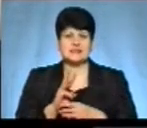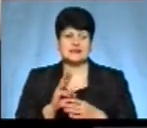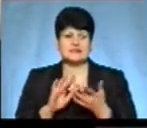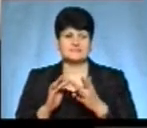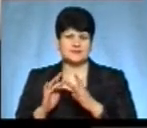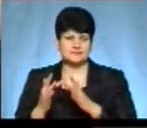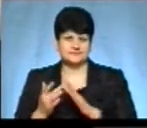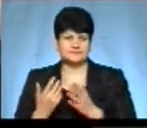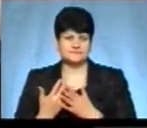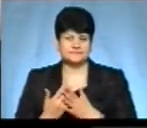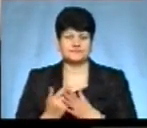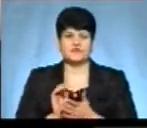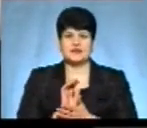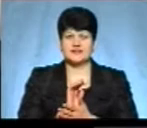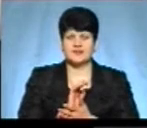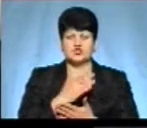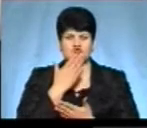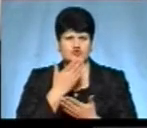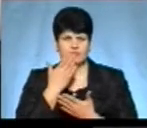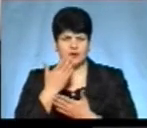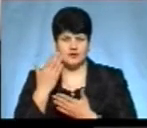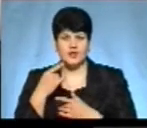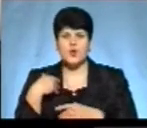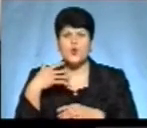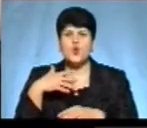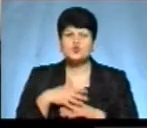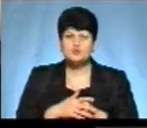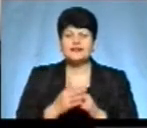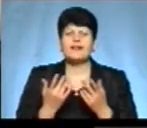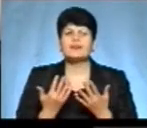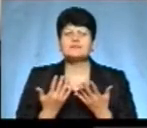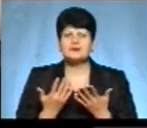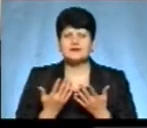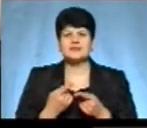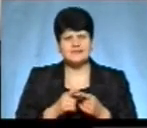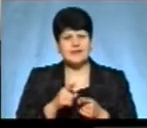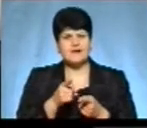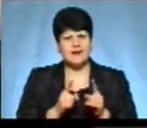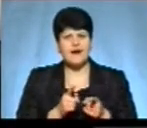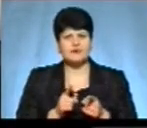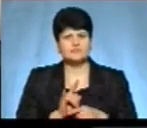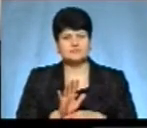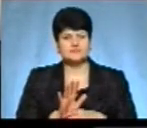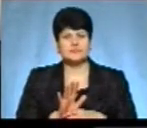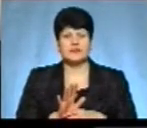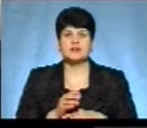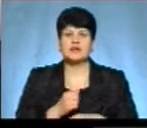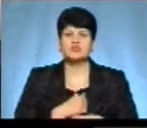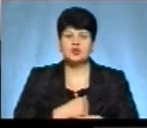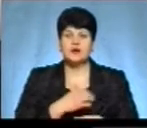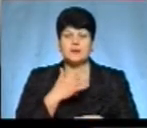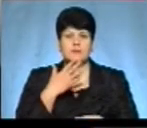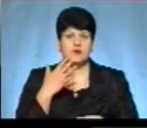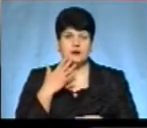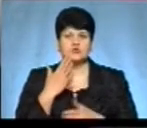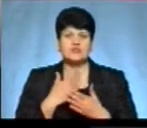декілька газет читати і так далі, і розуміти, наскільки чи це реально. Тому що дуже багато, на